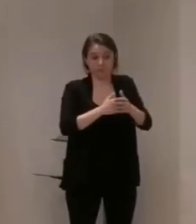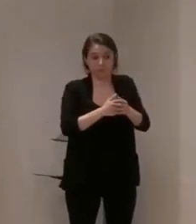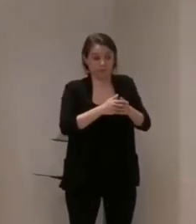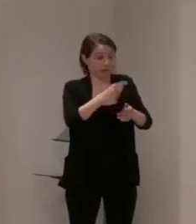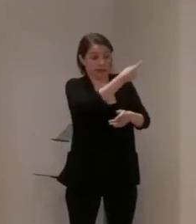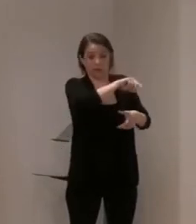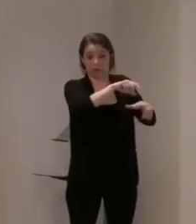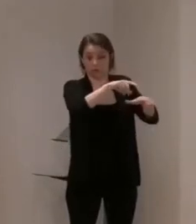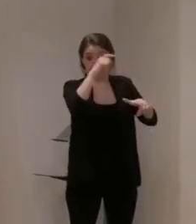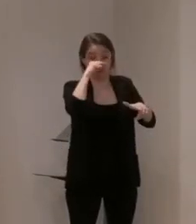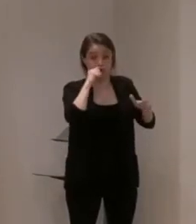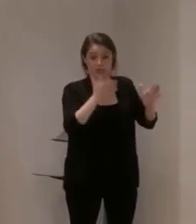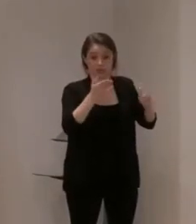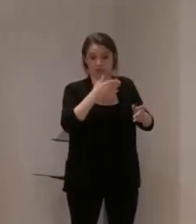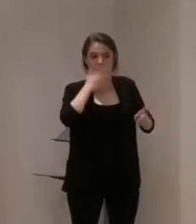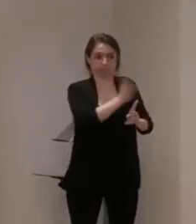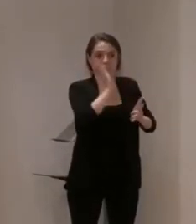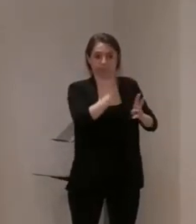fos.